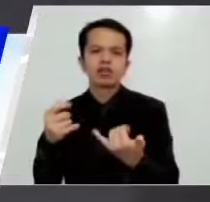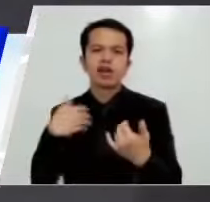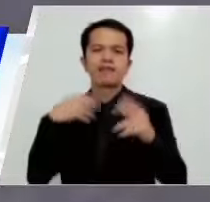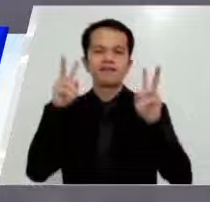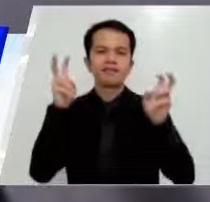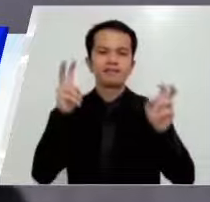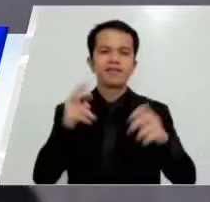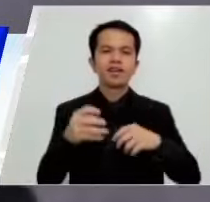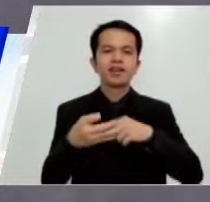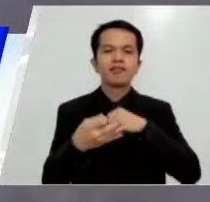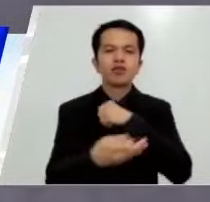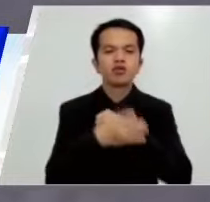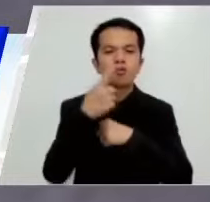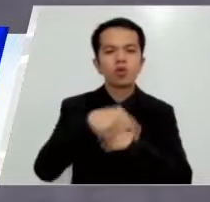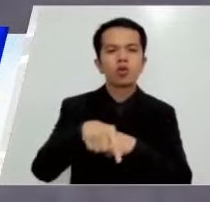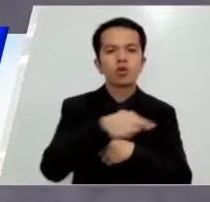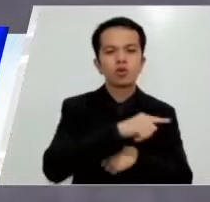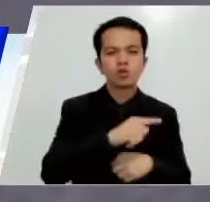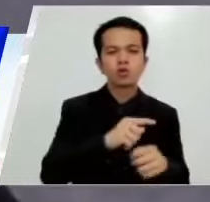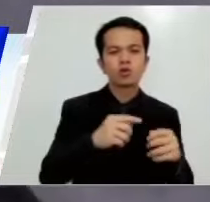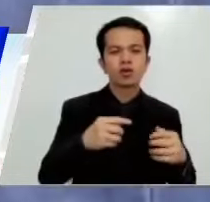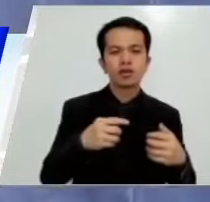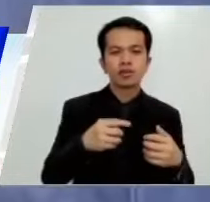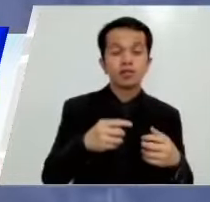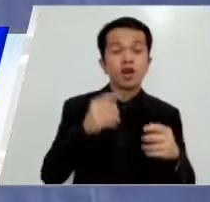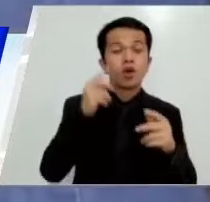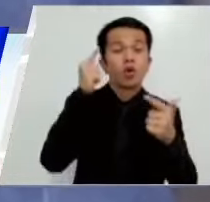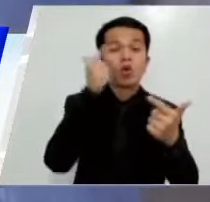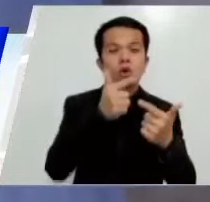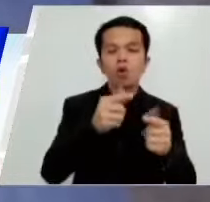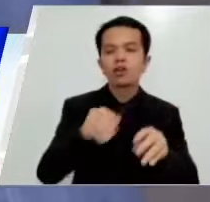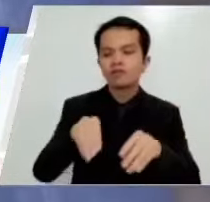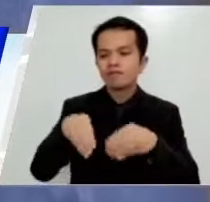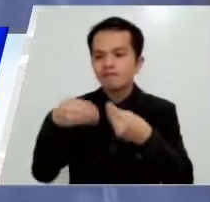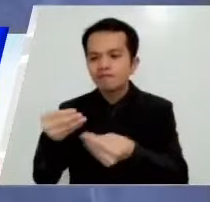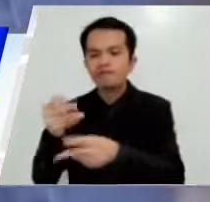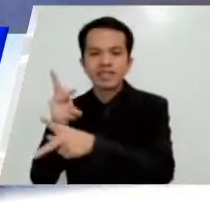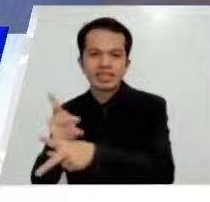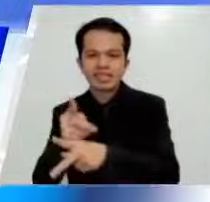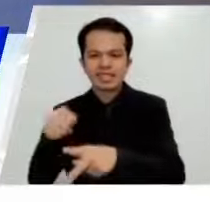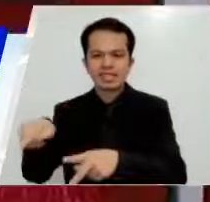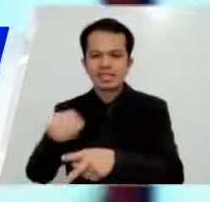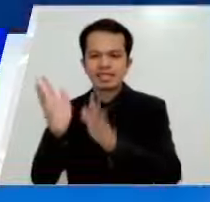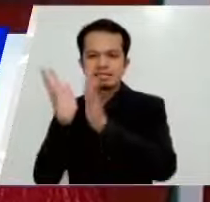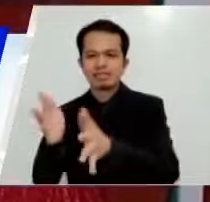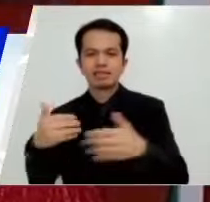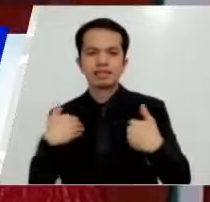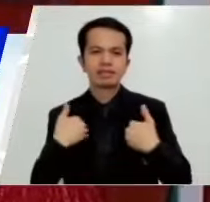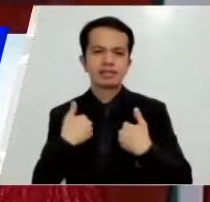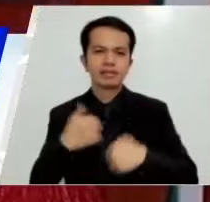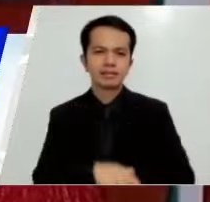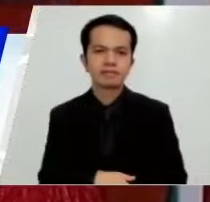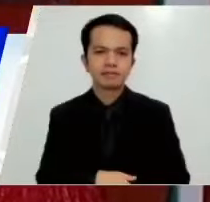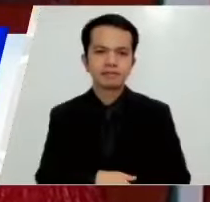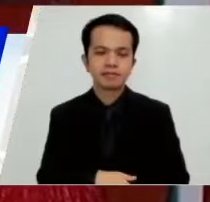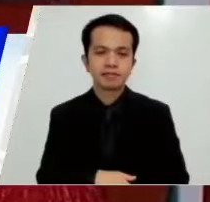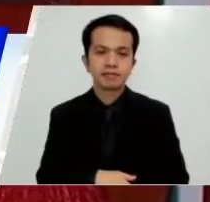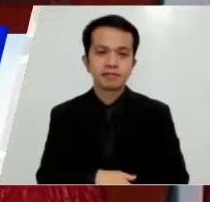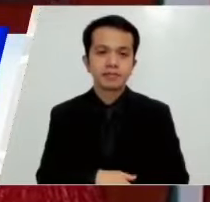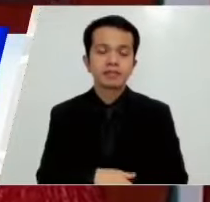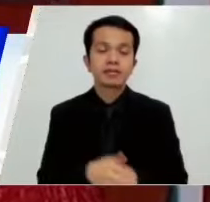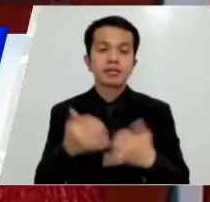pet lovers sa kanilang lugar, na layong bigyang kalinga ang mga inabandona at inabusong hayop. Ini-start ko sa stray